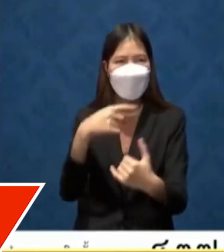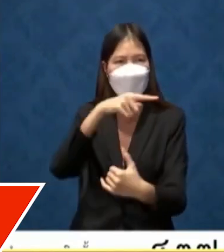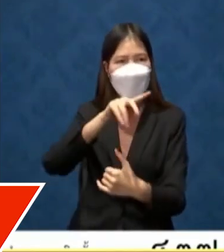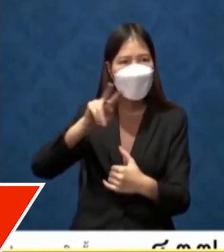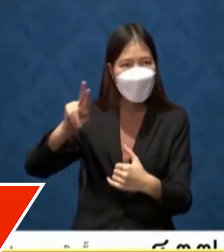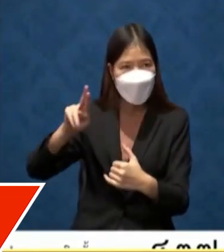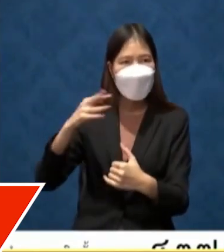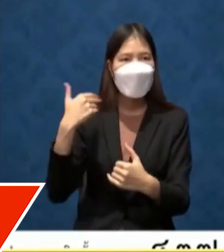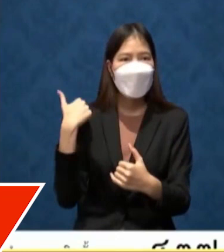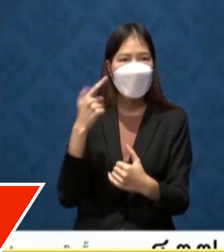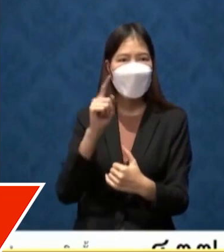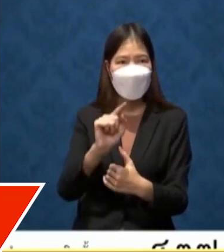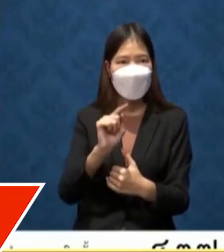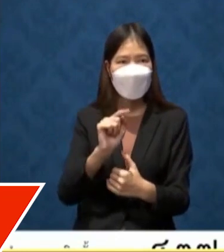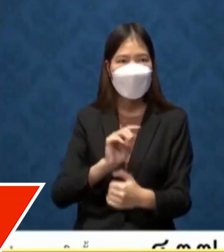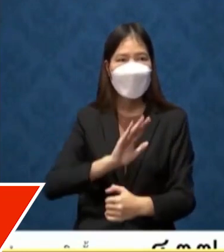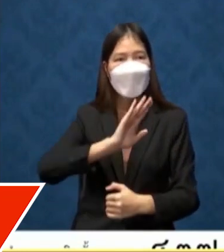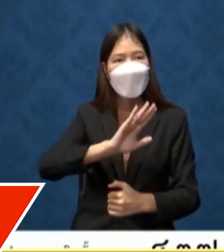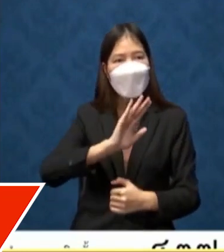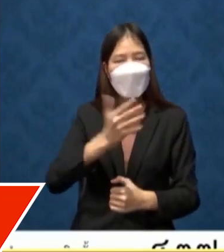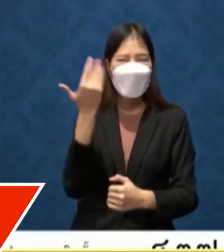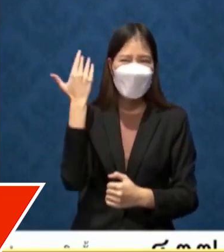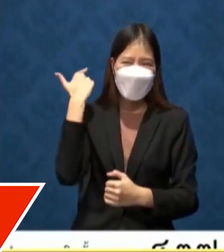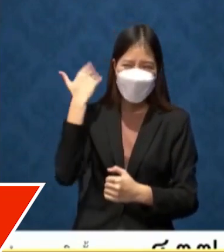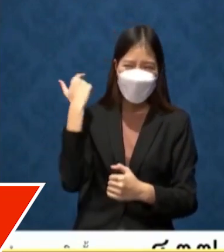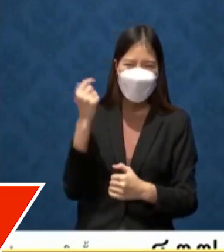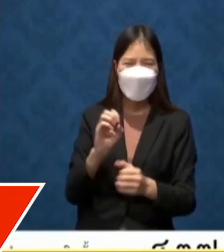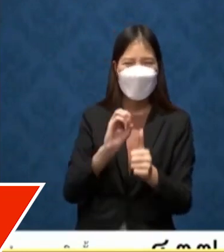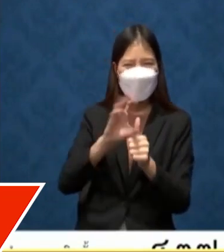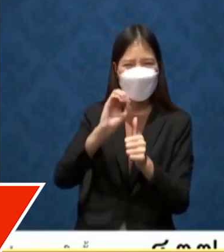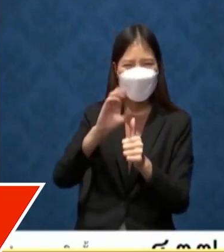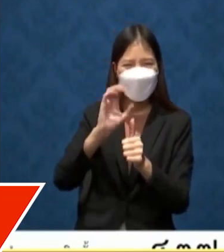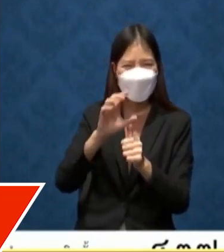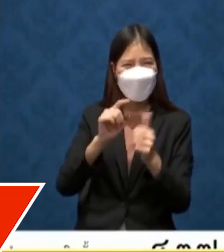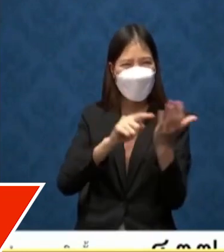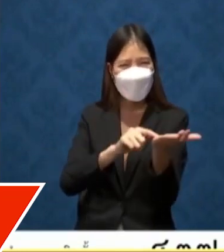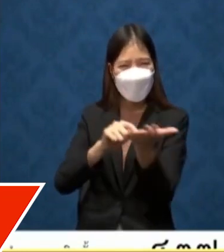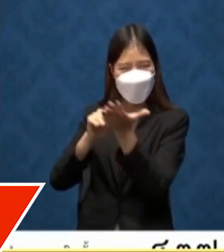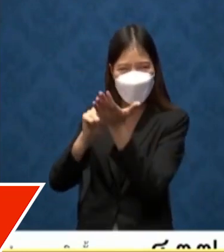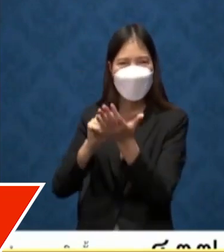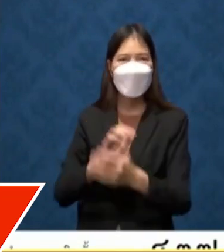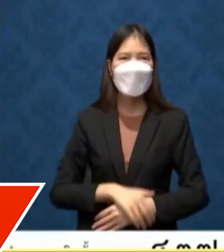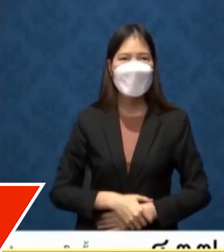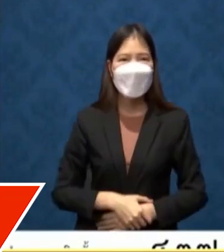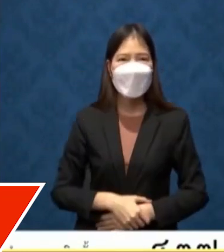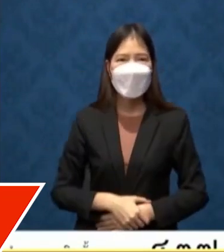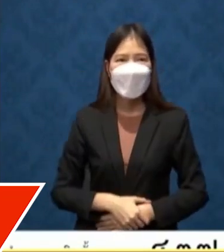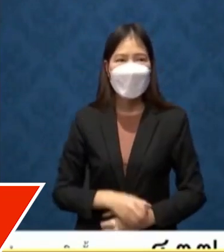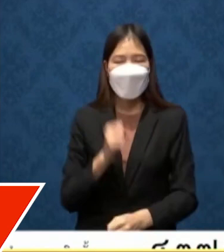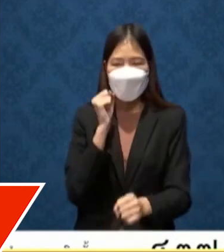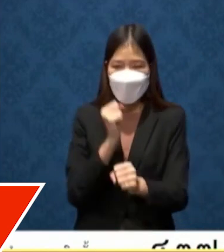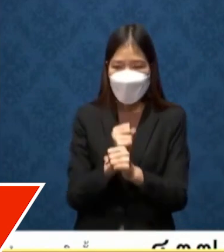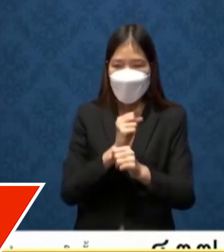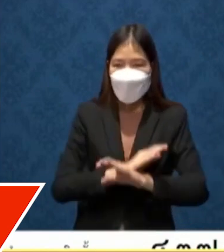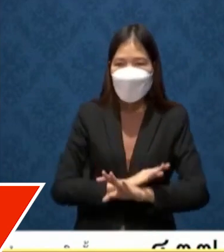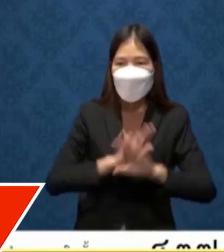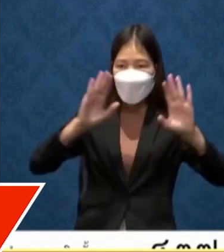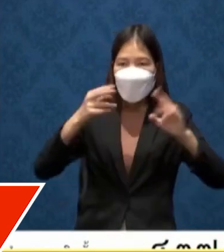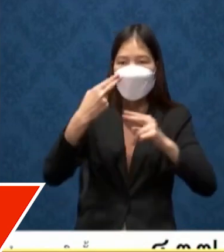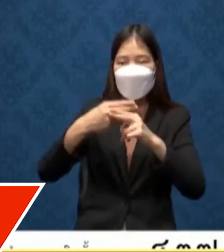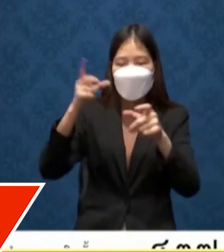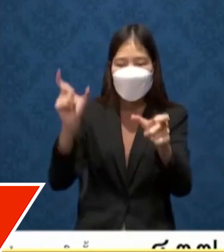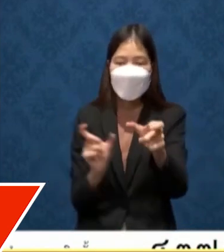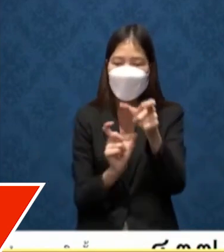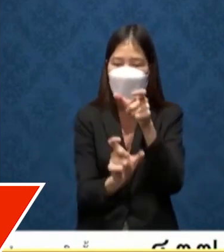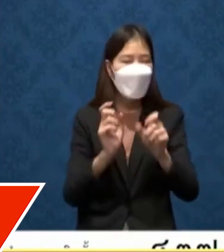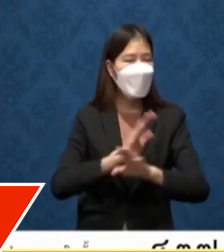ยศ++ของพรรคก้าวไกลที่เคยเสนอไว้พวกเราทำสำเร็จแล้วอย่างหนึ่งครับคือการยกเลิกผู้ค้ำประกันในทุกกร